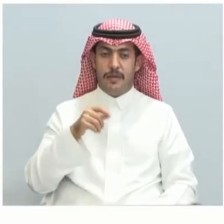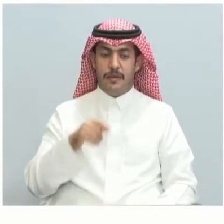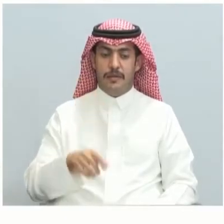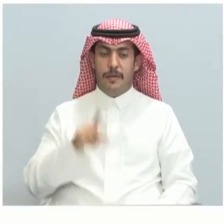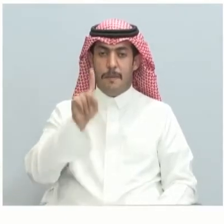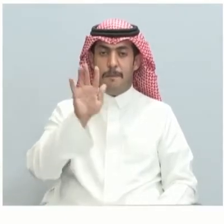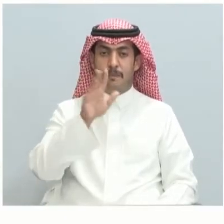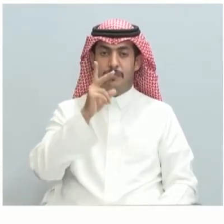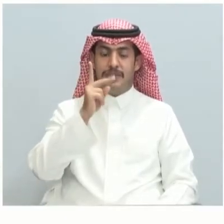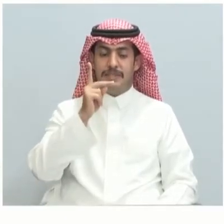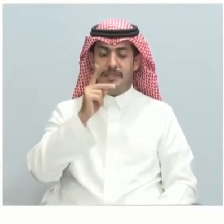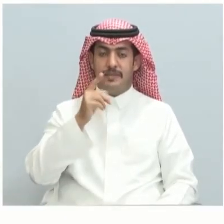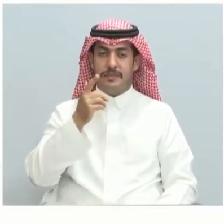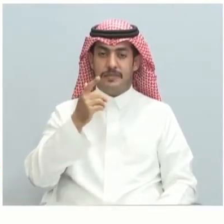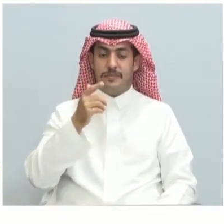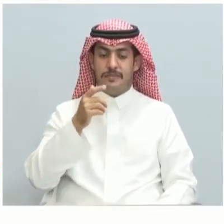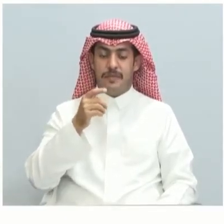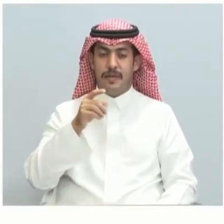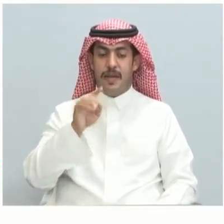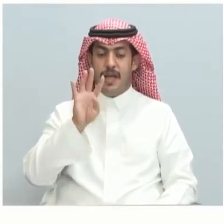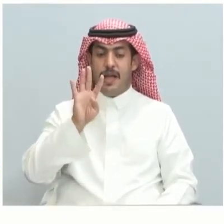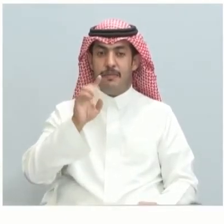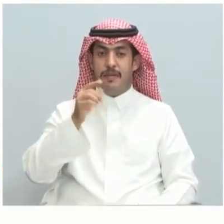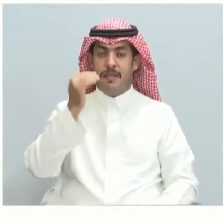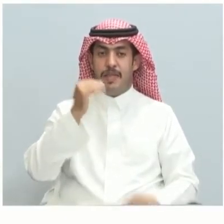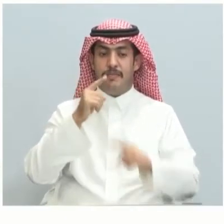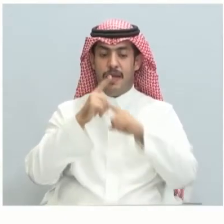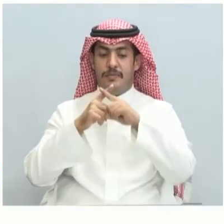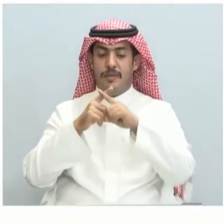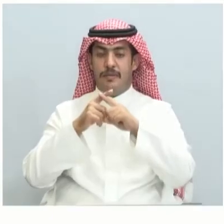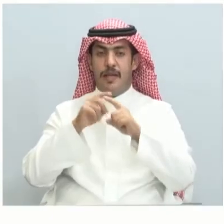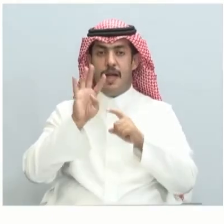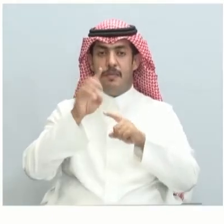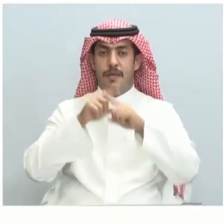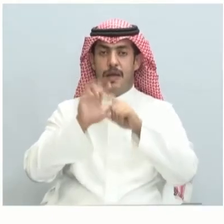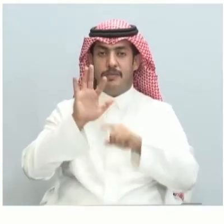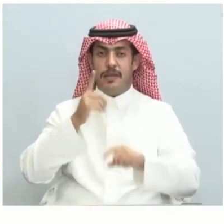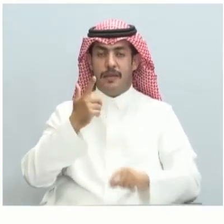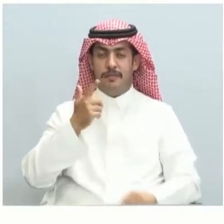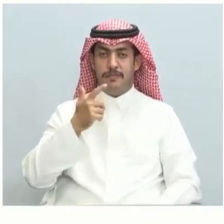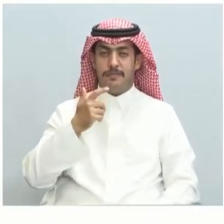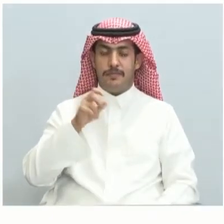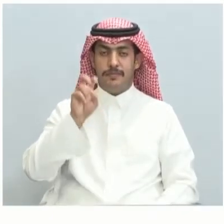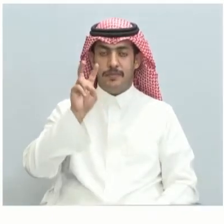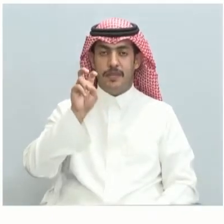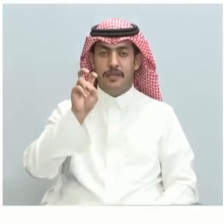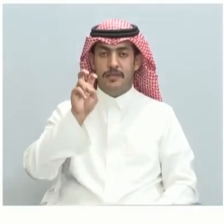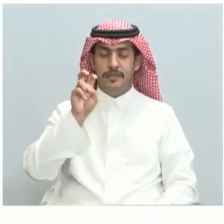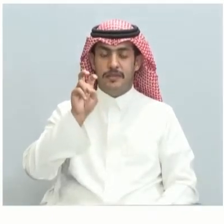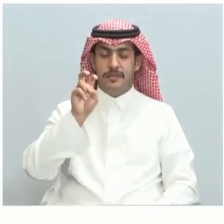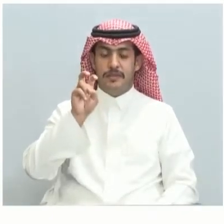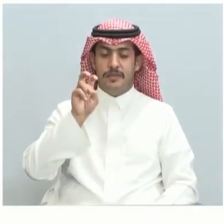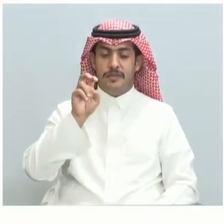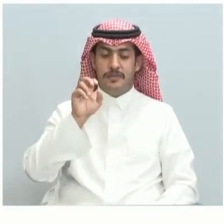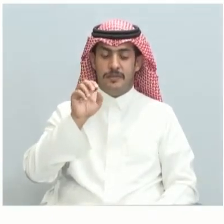ضد البسط البسط كيف نحدده اضرب اربعه في خمسه اربعه في خمسه كم يا ابطال عشرون واضيف